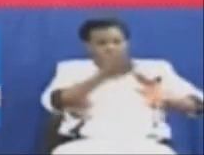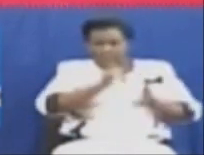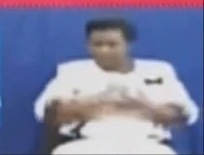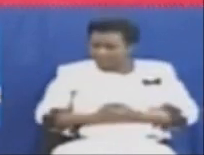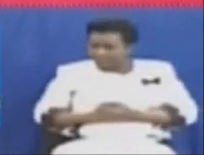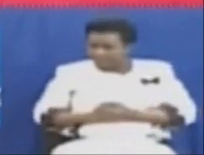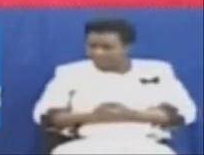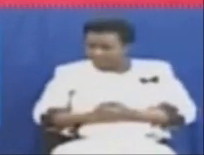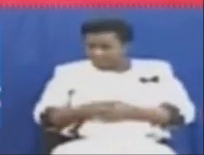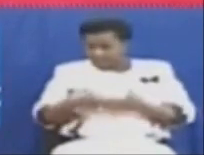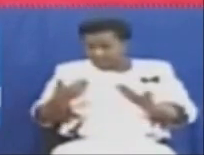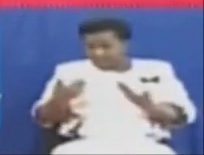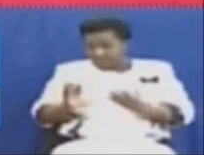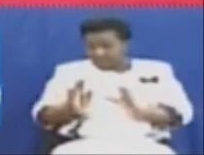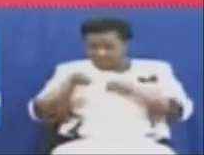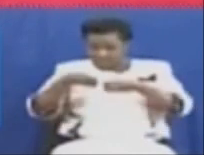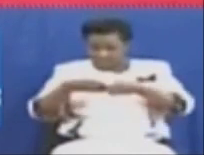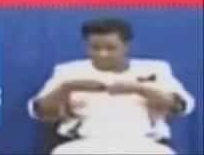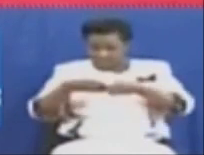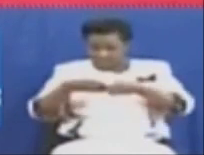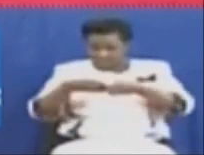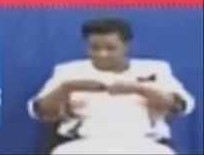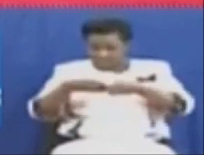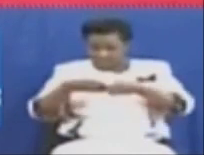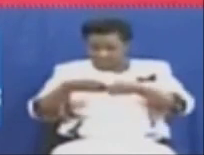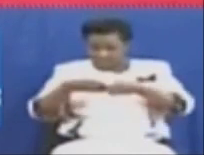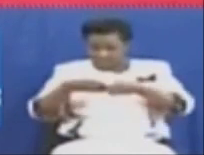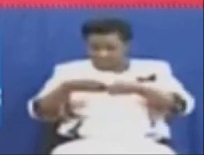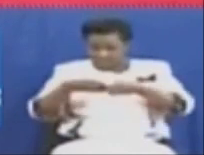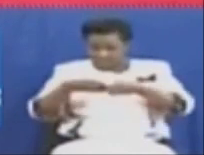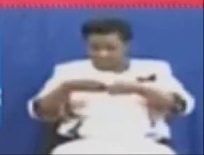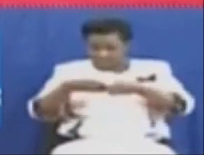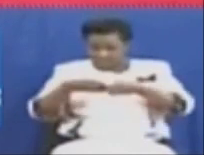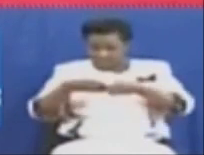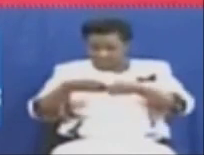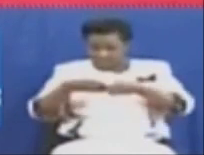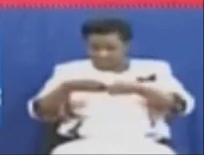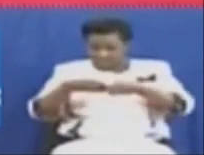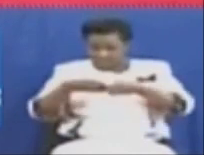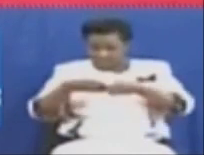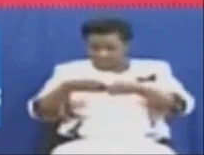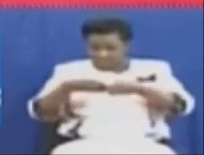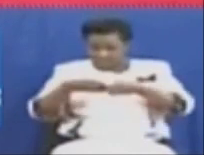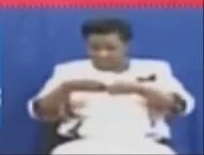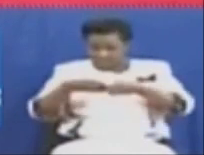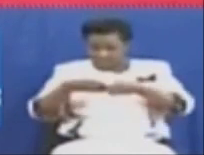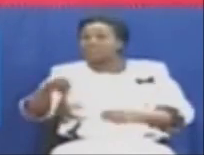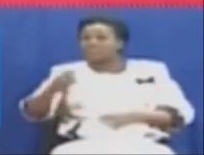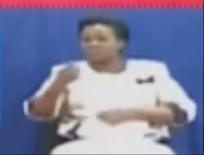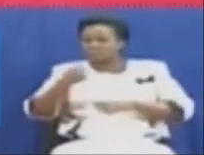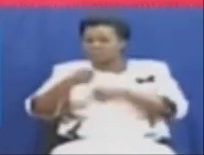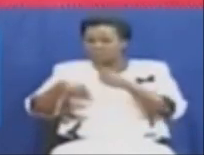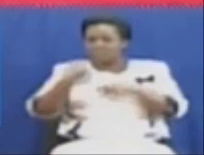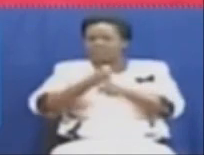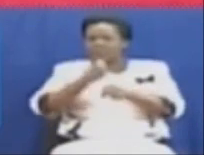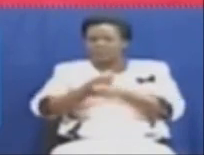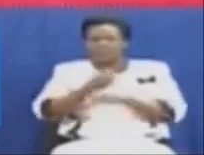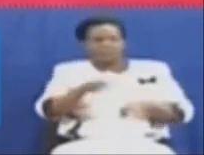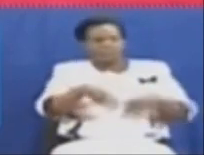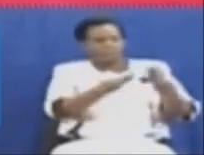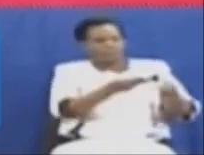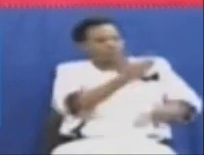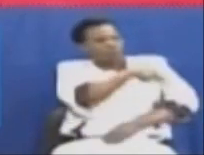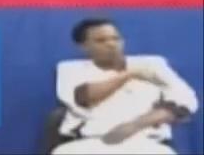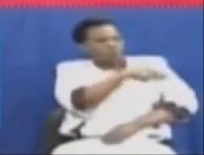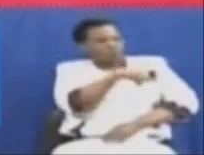Bichosa, haya maeneo yote tunayotaja yana matatizo ya mafuriko. Kwa hiyo maeneo ni mengi, na bado kuna mikoa sita ambayo mvua zitaanza kunyesha kwa